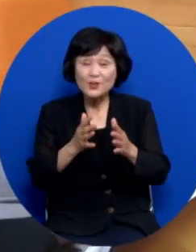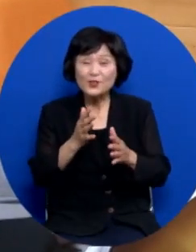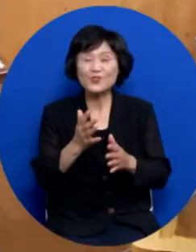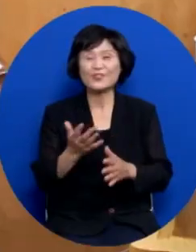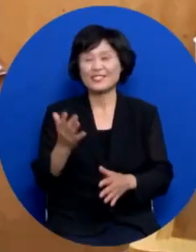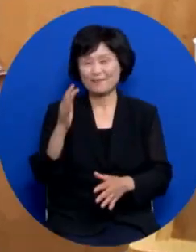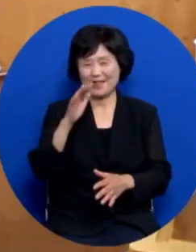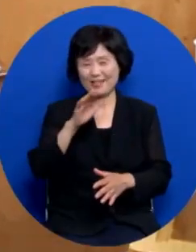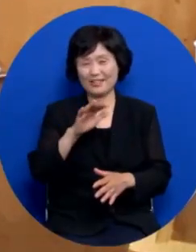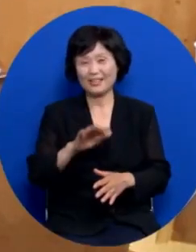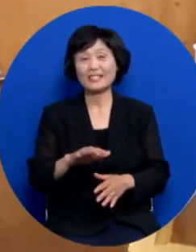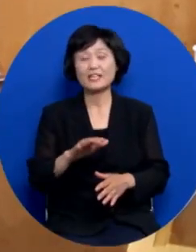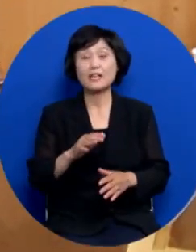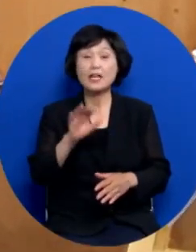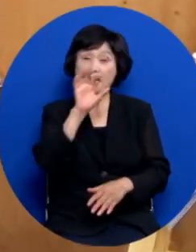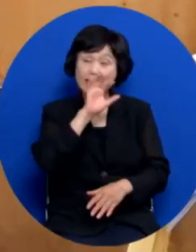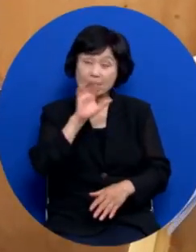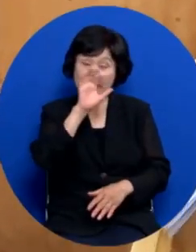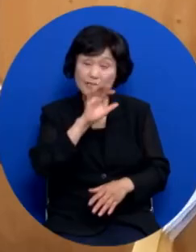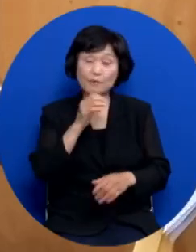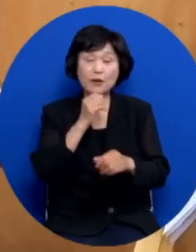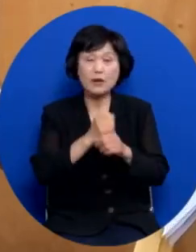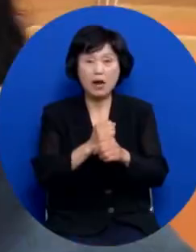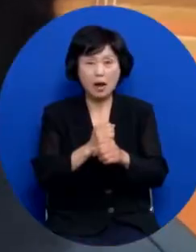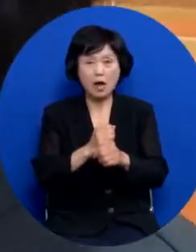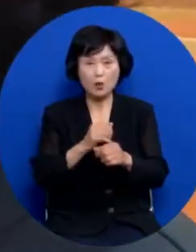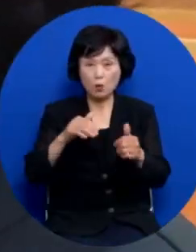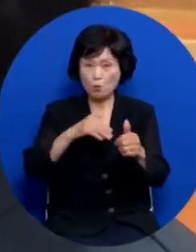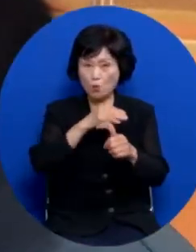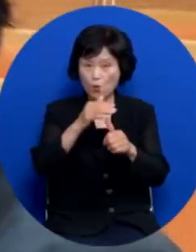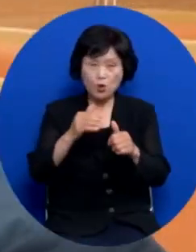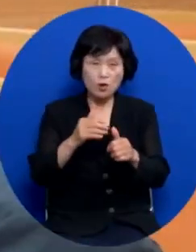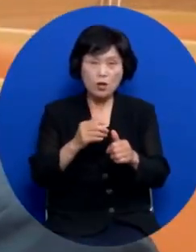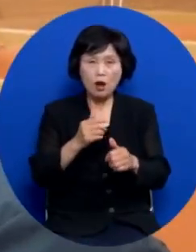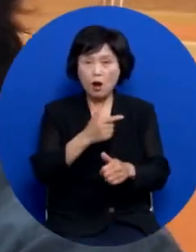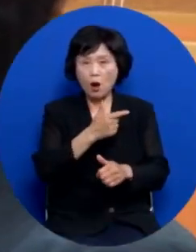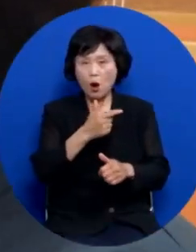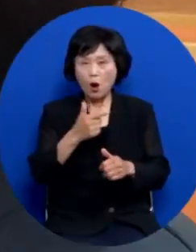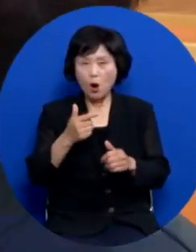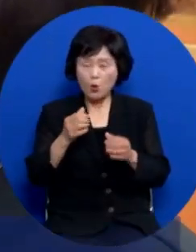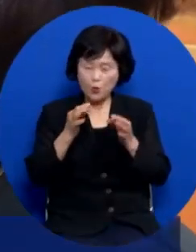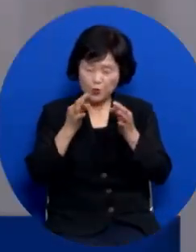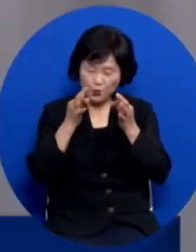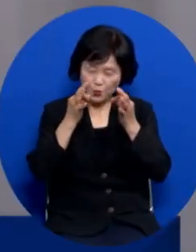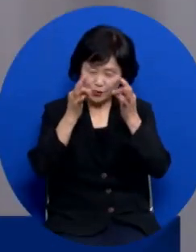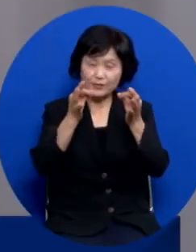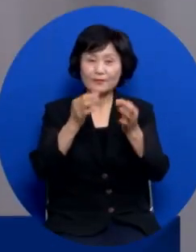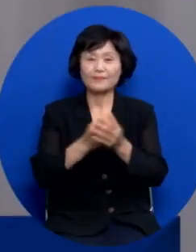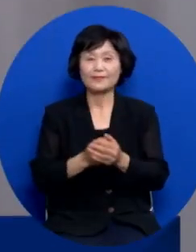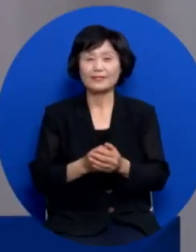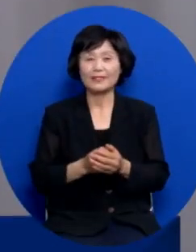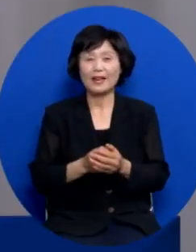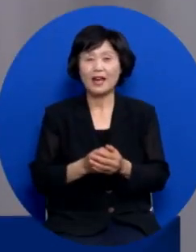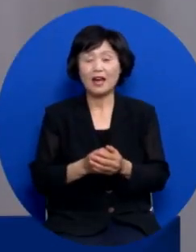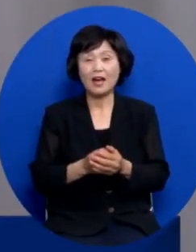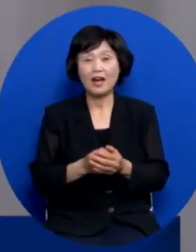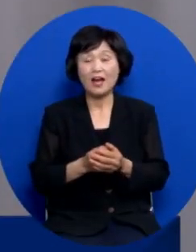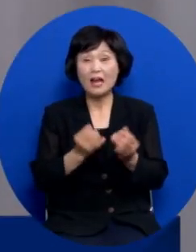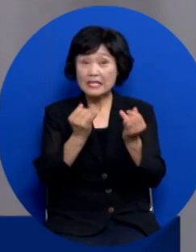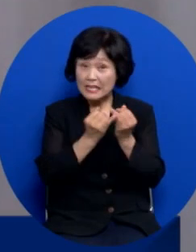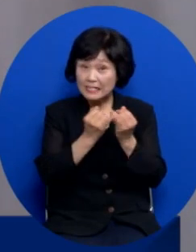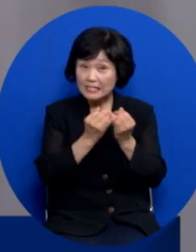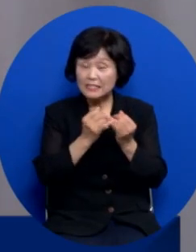때도 있지만 연습을 하는 목소리는 그 어느 때보다 진지합니다. 저희는 어머니, 그리고